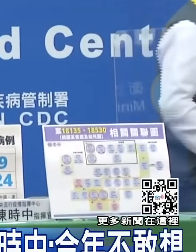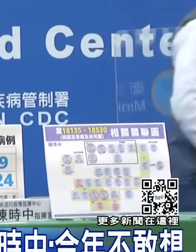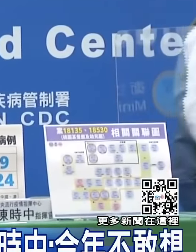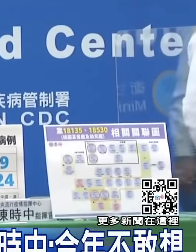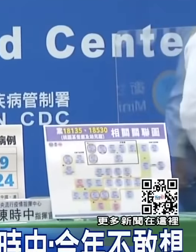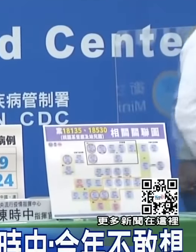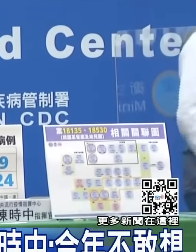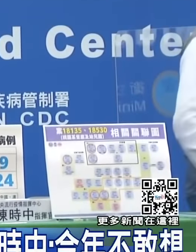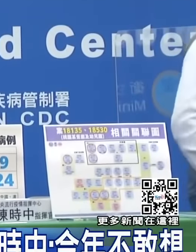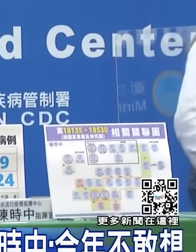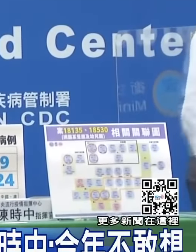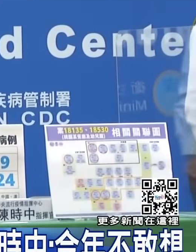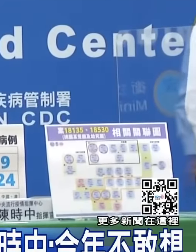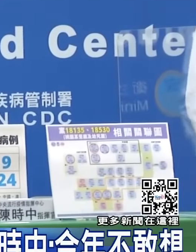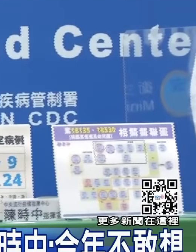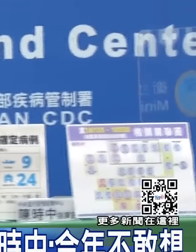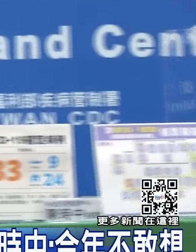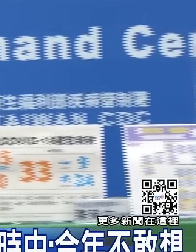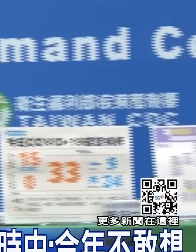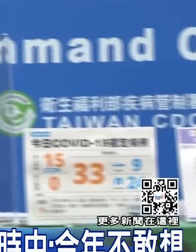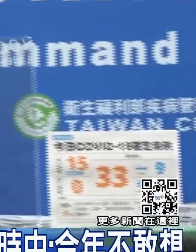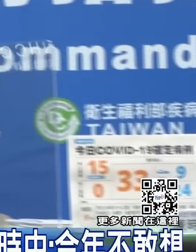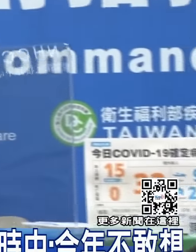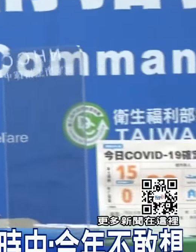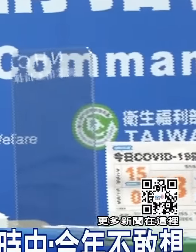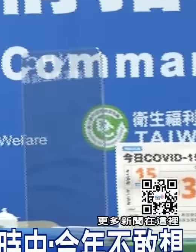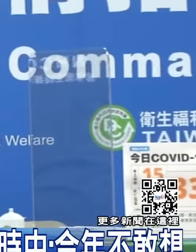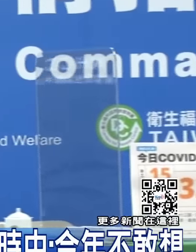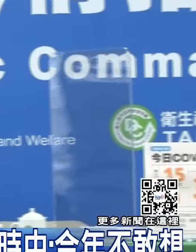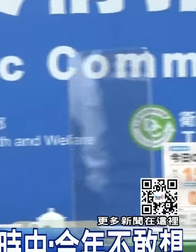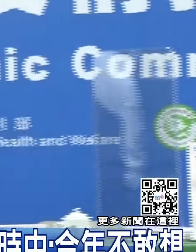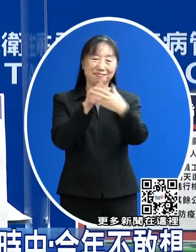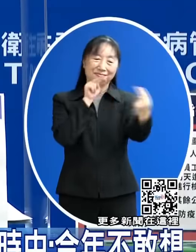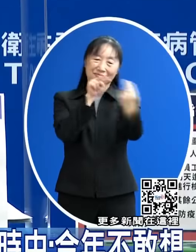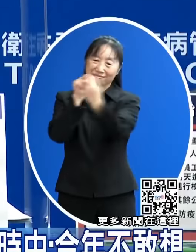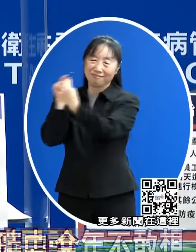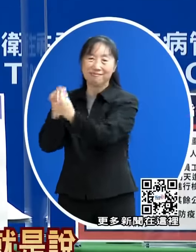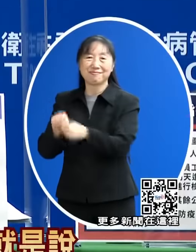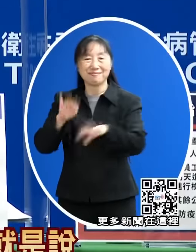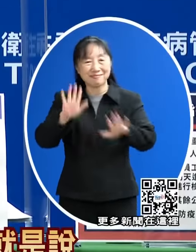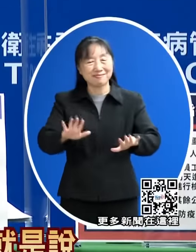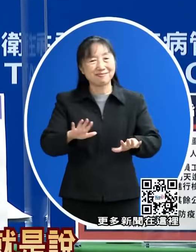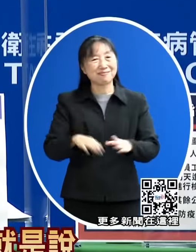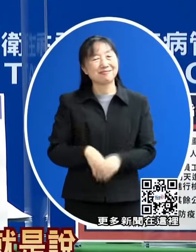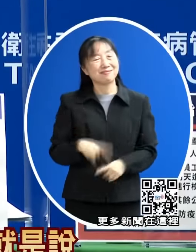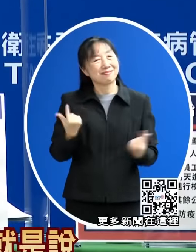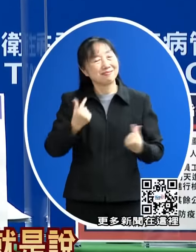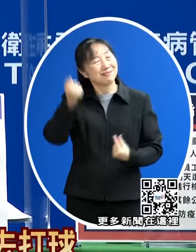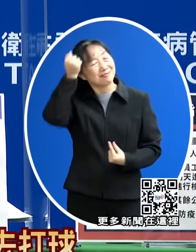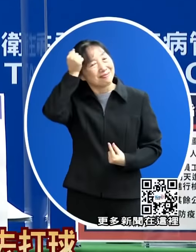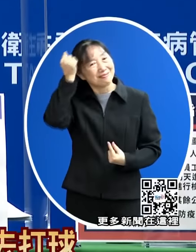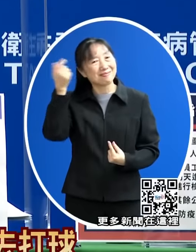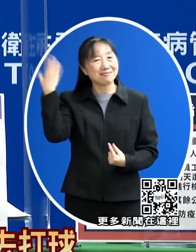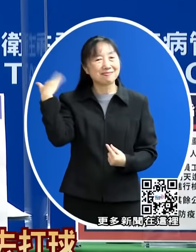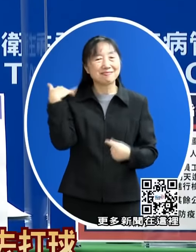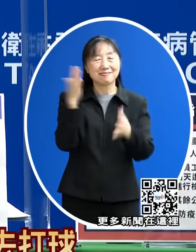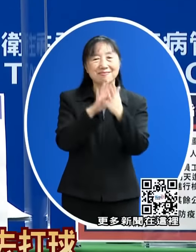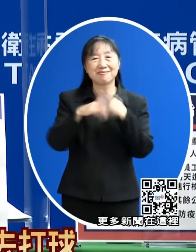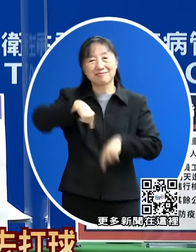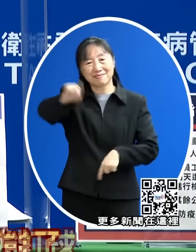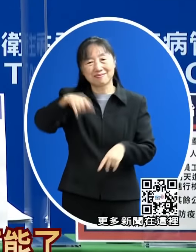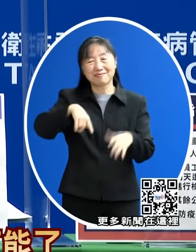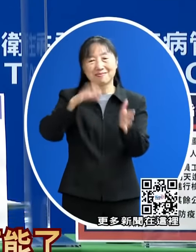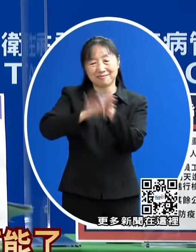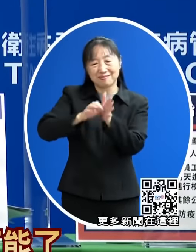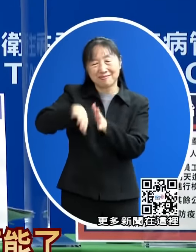况会开记者会，但也透露前两次过年安排行程都被打断。 第一年我还记得，就是说那时候有安排要去打